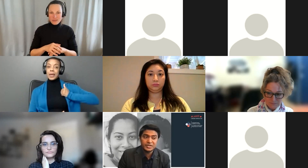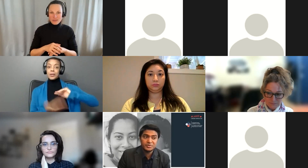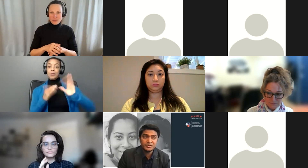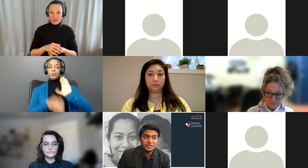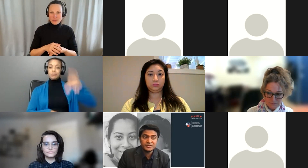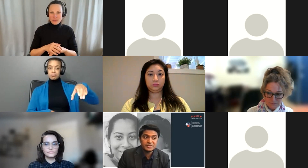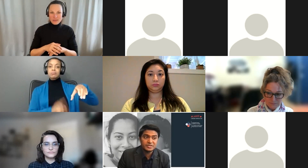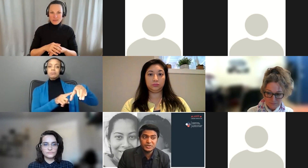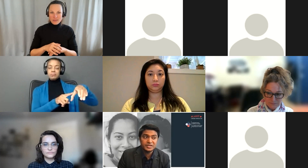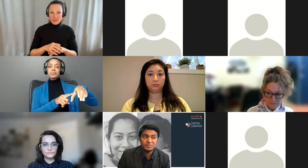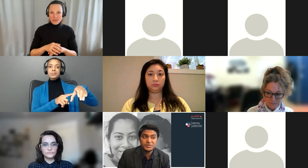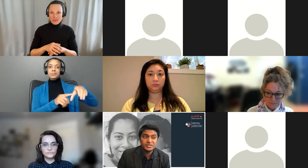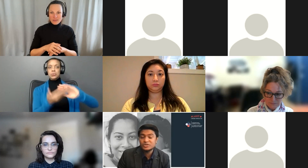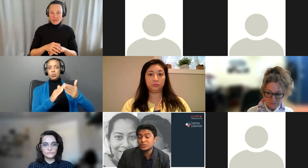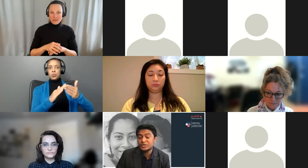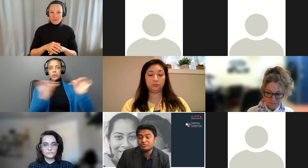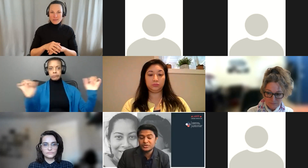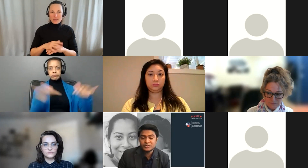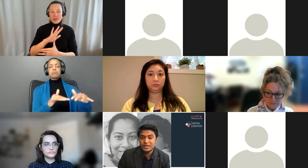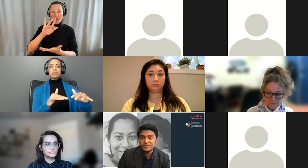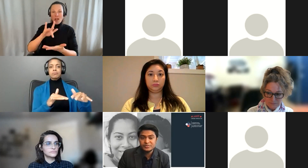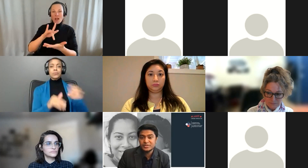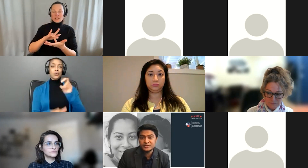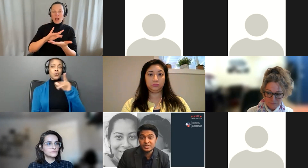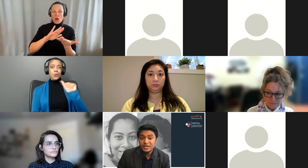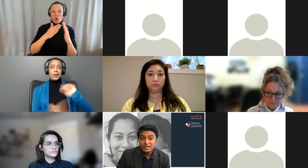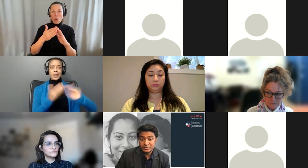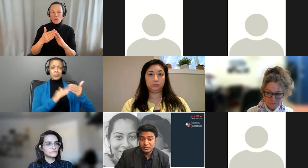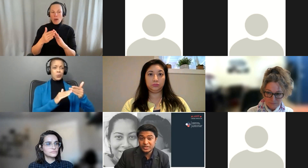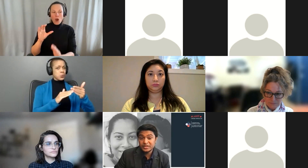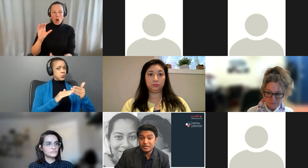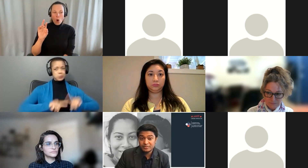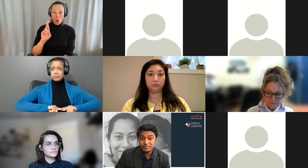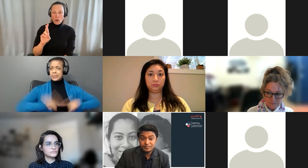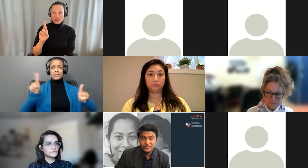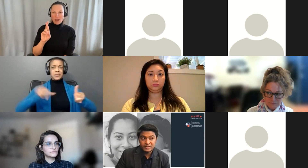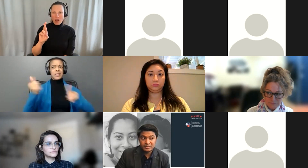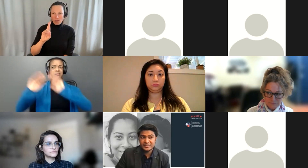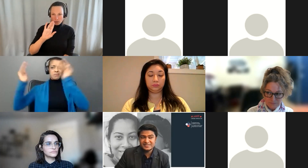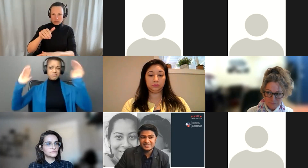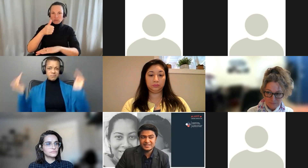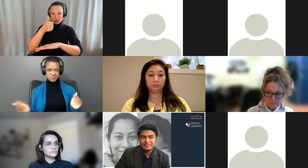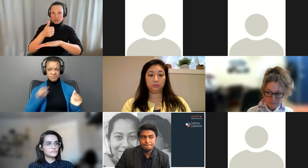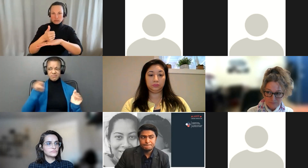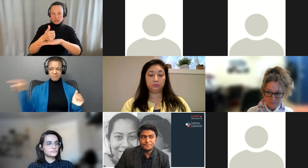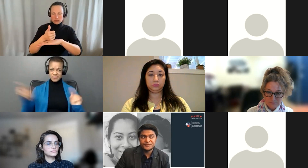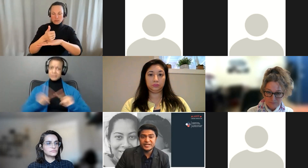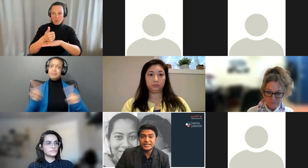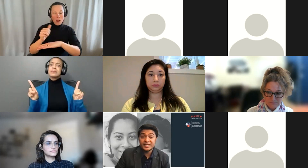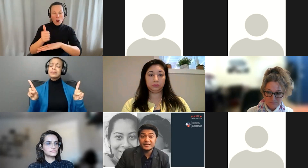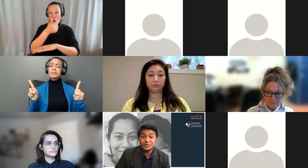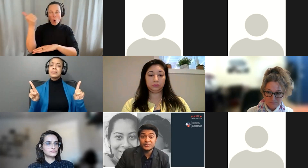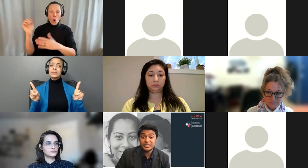un centre communautaire Rohingya qui est aussi ouvert à d'autres parce que je